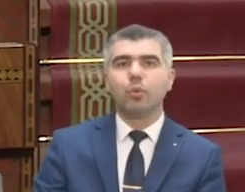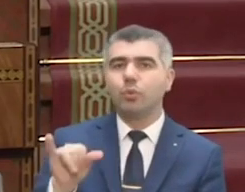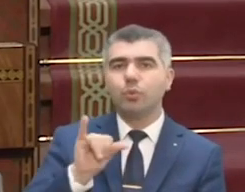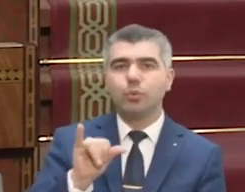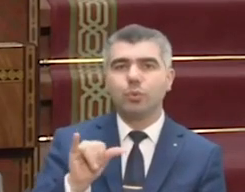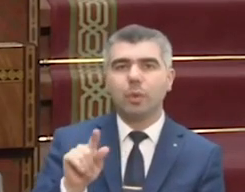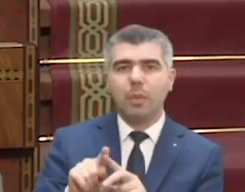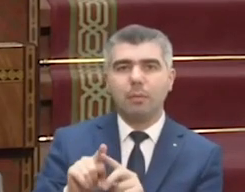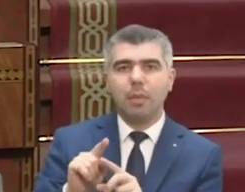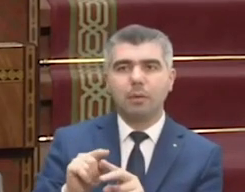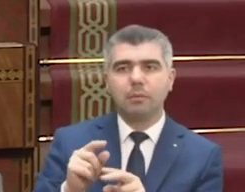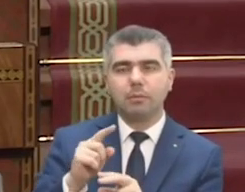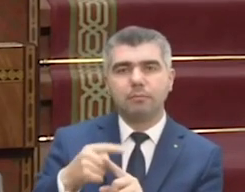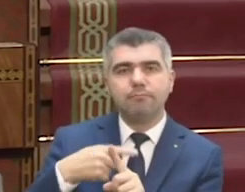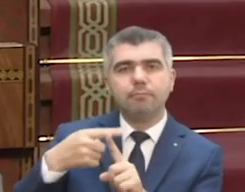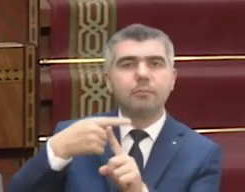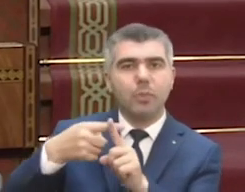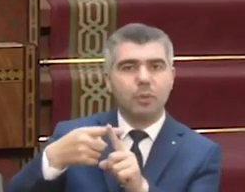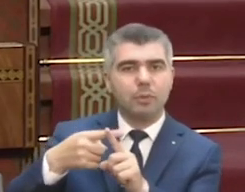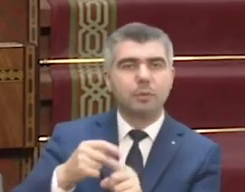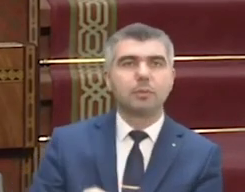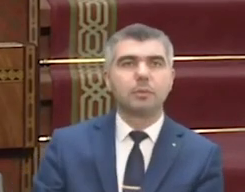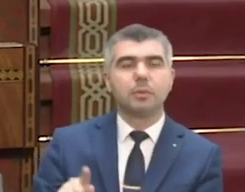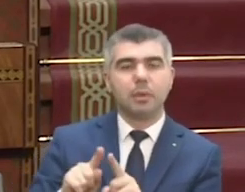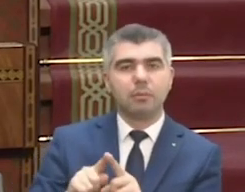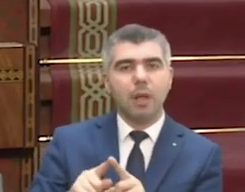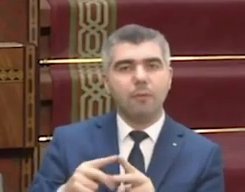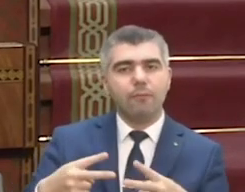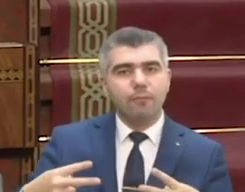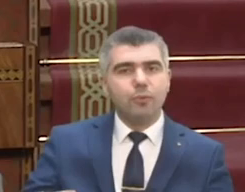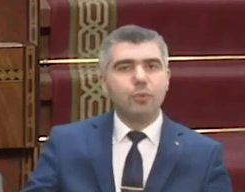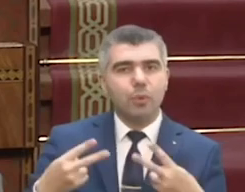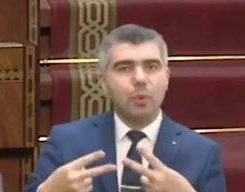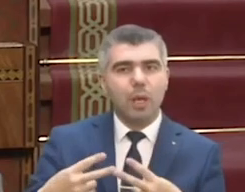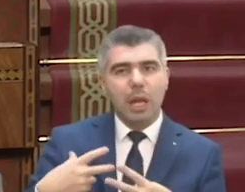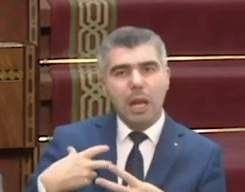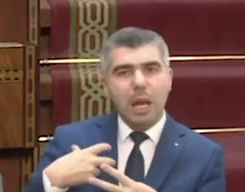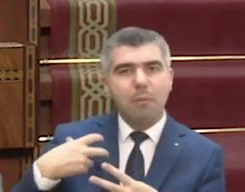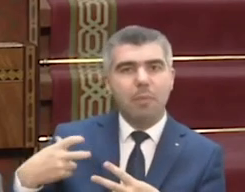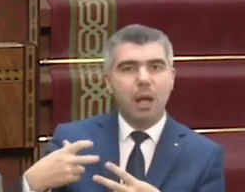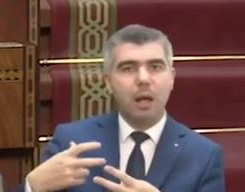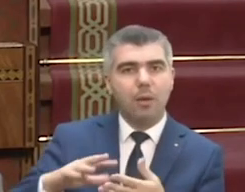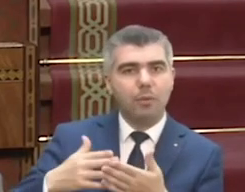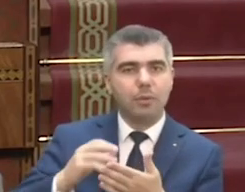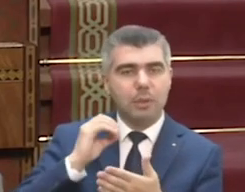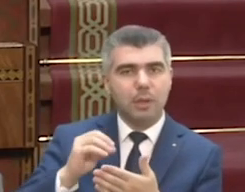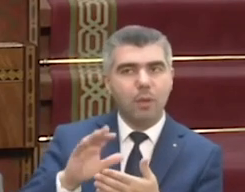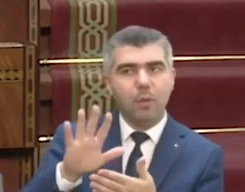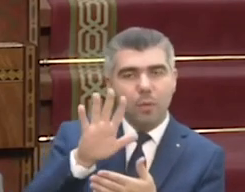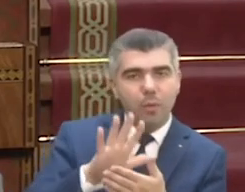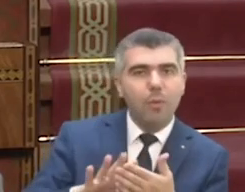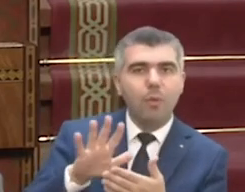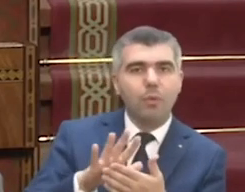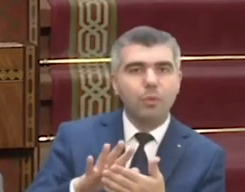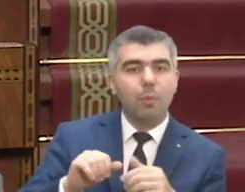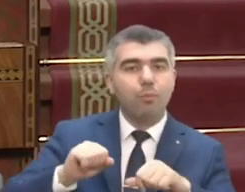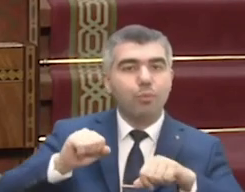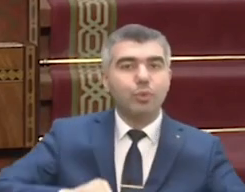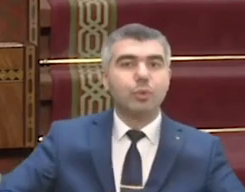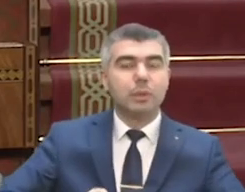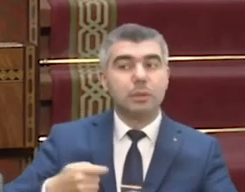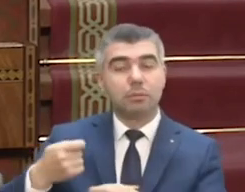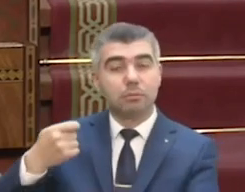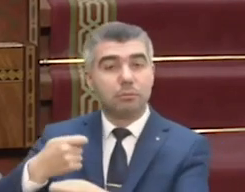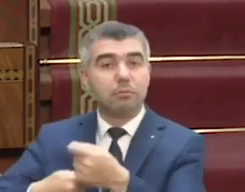اللي مصحتو هذا الوضع من يسهر على احتكار السوق حول الربح الفاحش بشهاده مجلس المنافسه